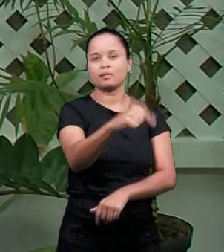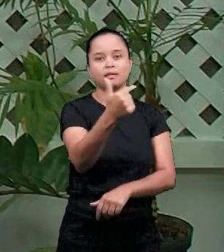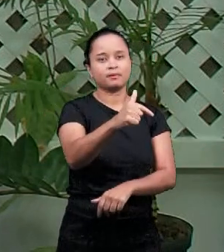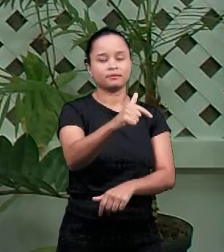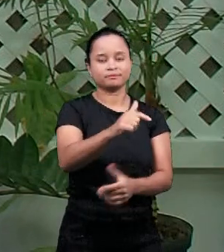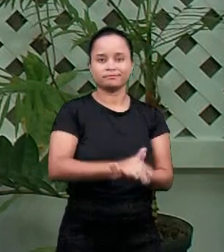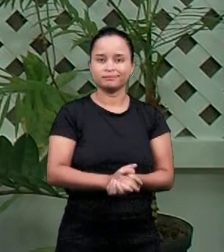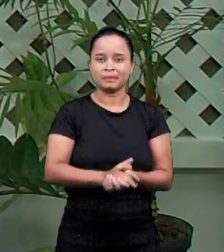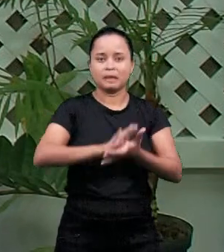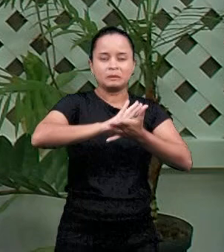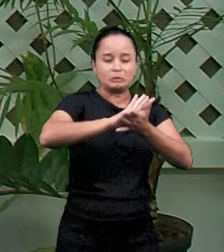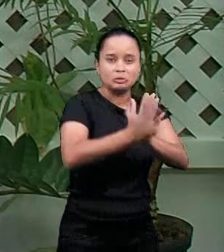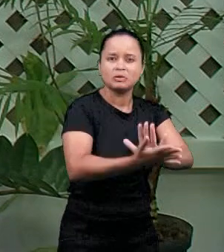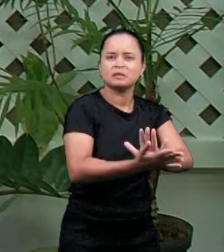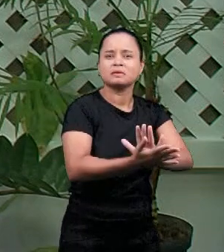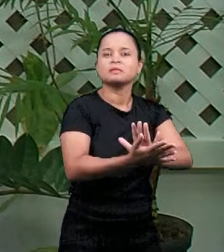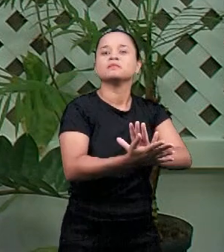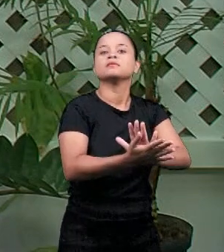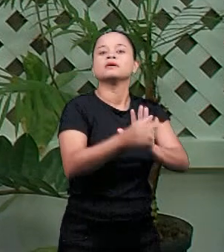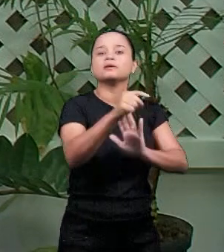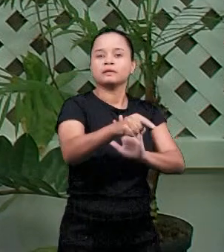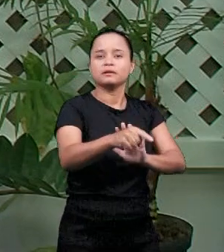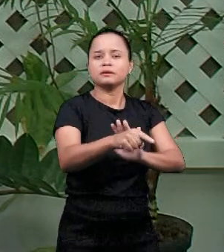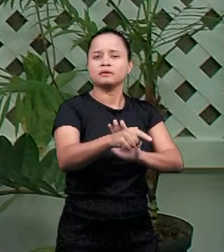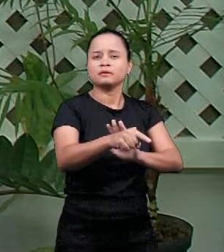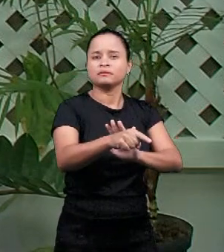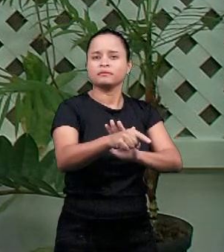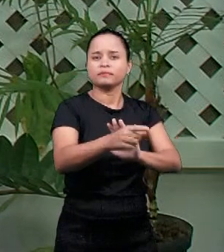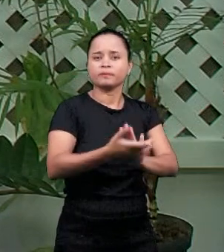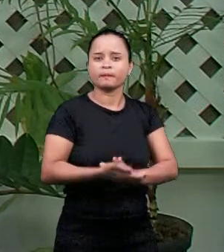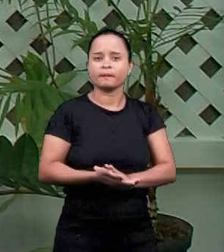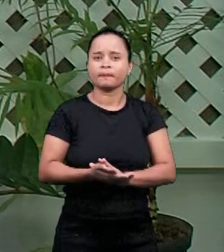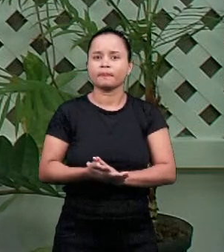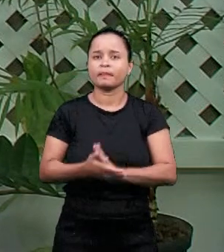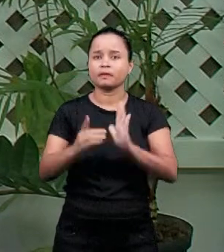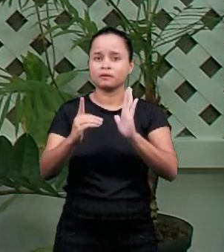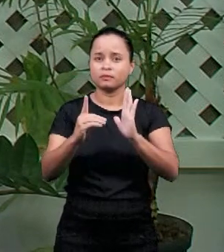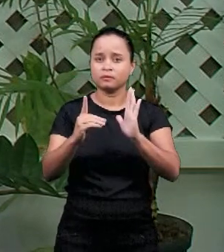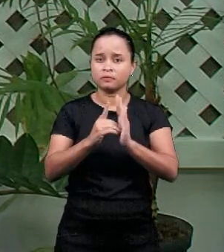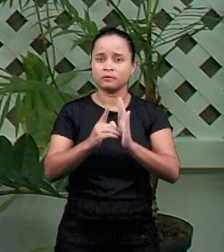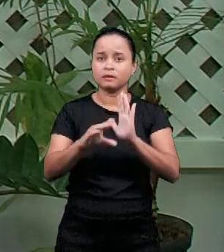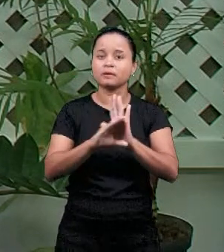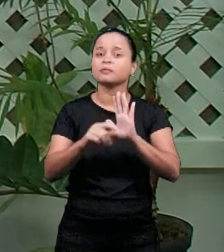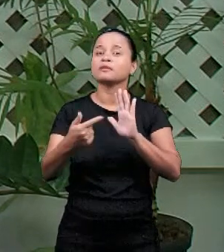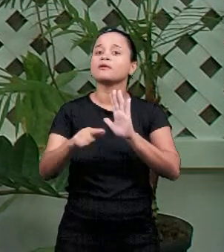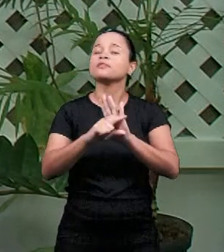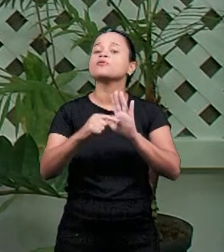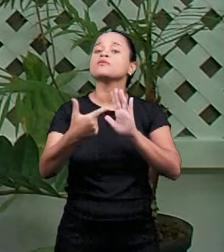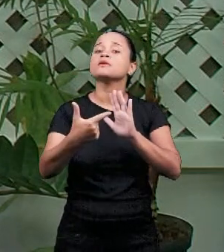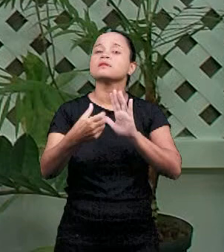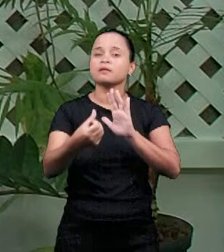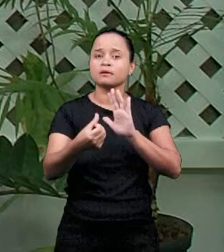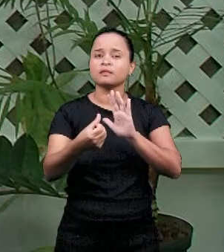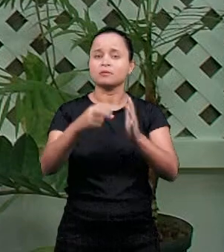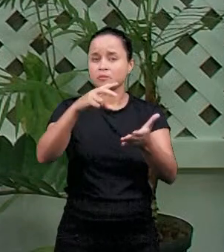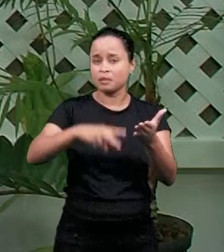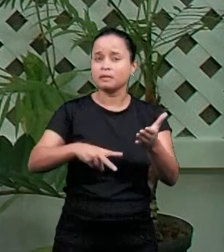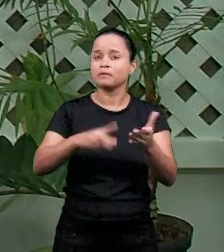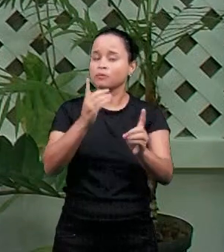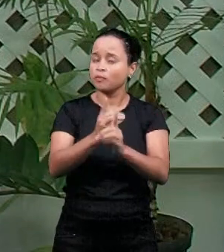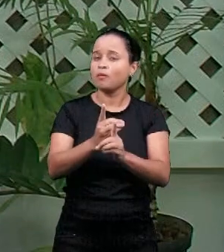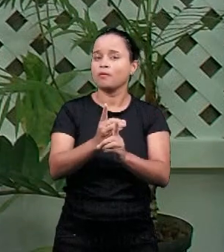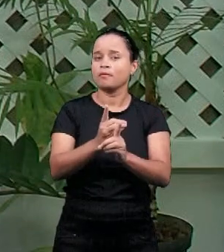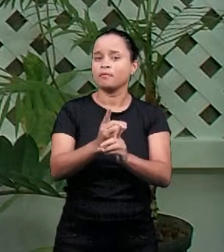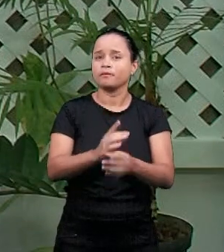Et détestable. Nous voyons dans Deutéronome 7, 26. Mais mes frères et sœurs, quand nous voyons tout cela, toutes